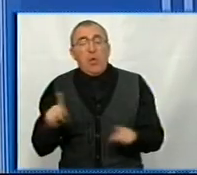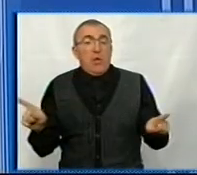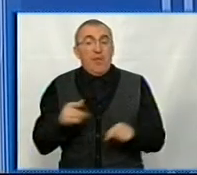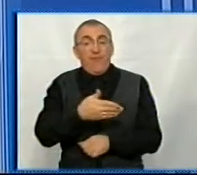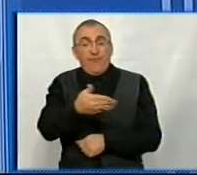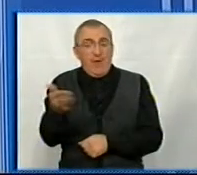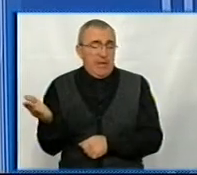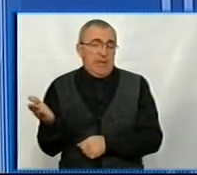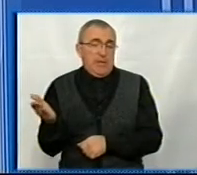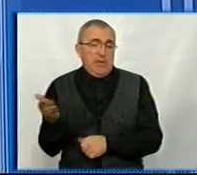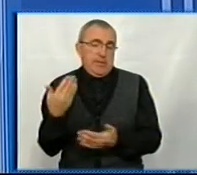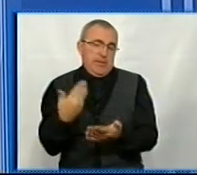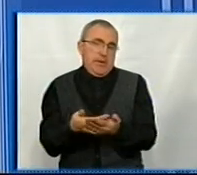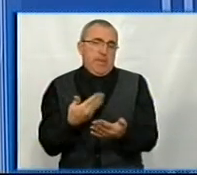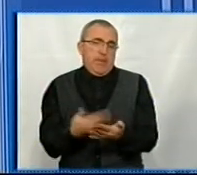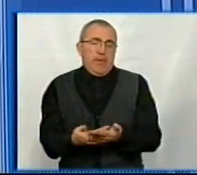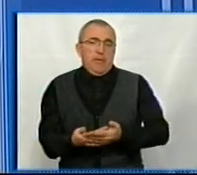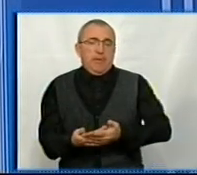ви, наприклад,